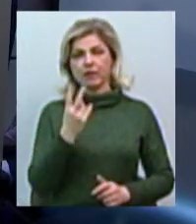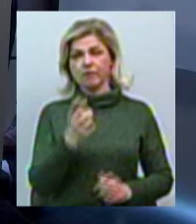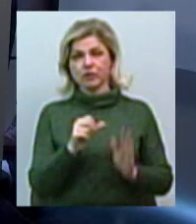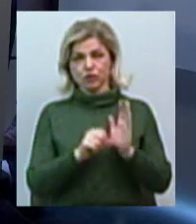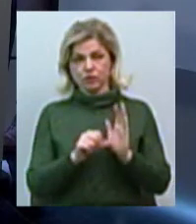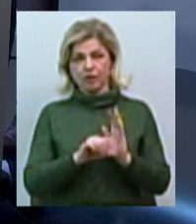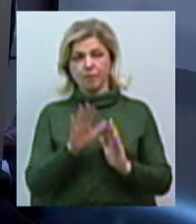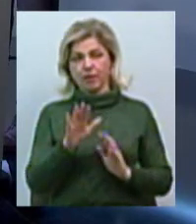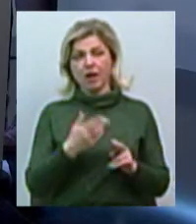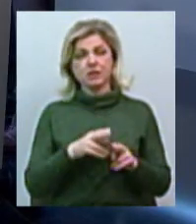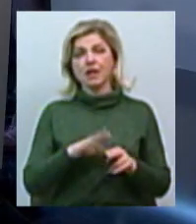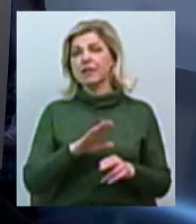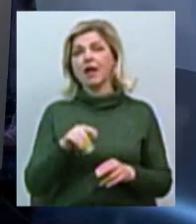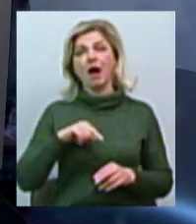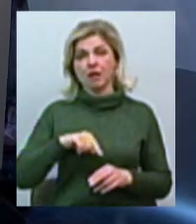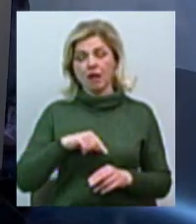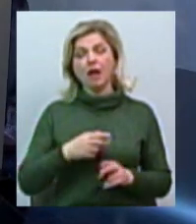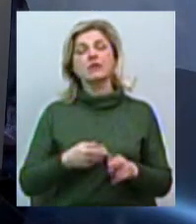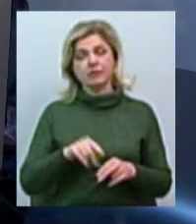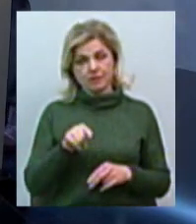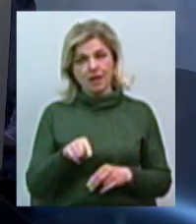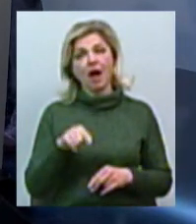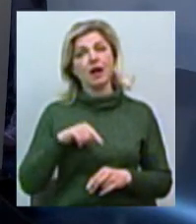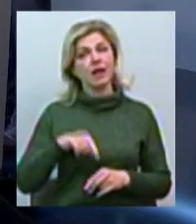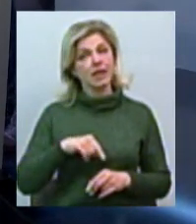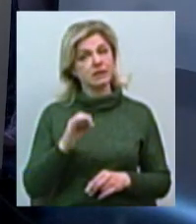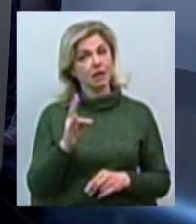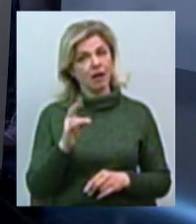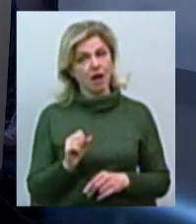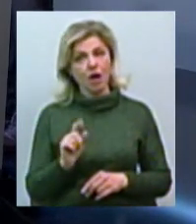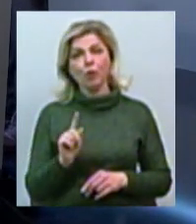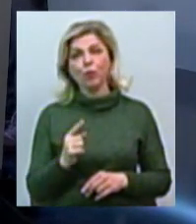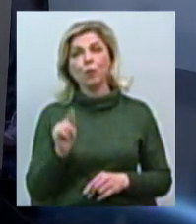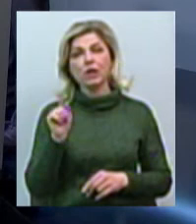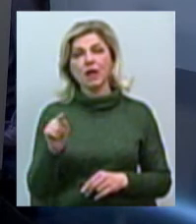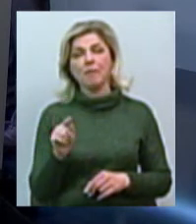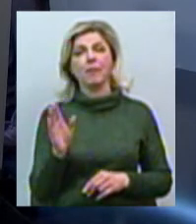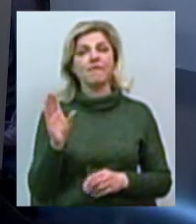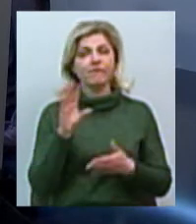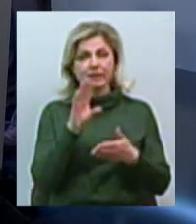265. Це ще не характеристика цих самих статей. Це характеристика. Тому що там практично